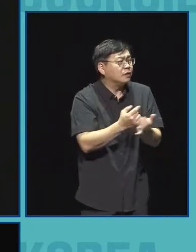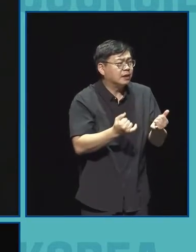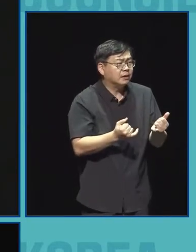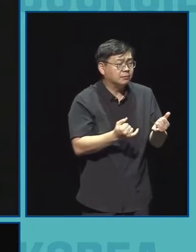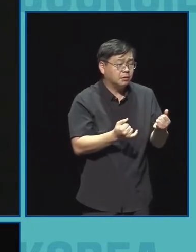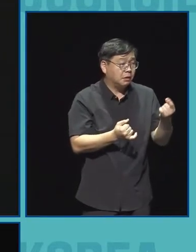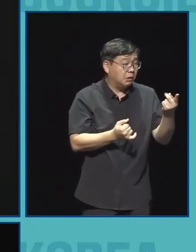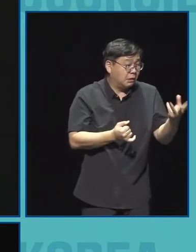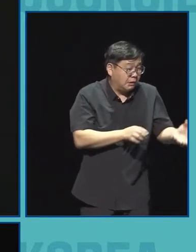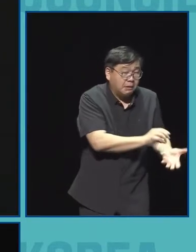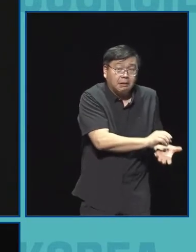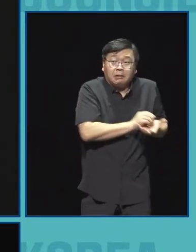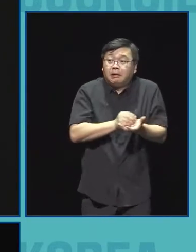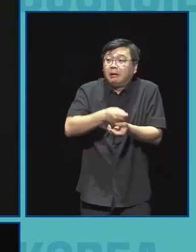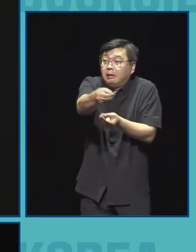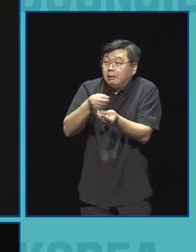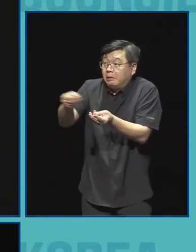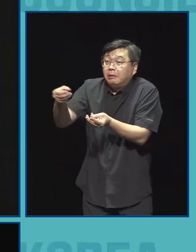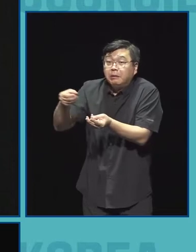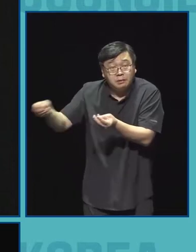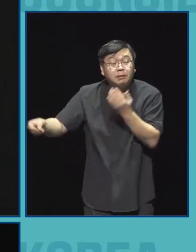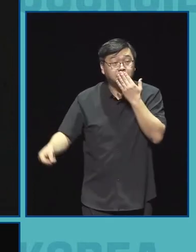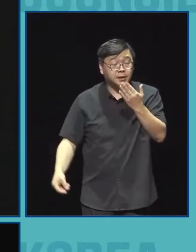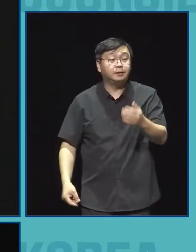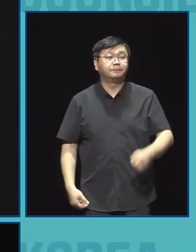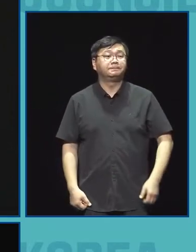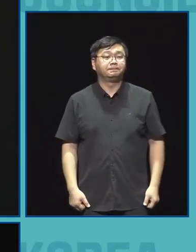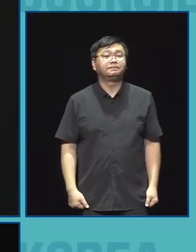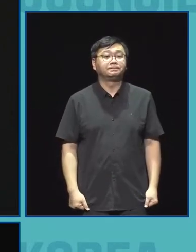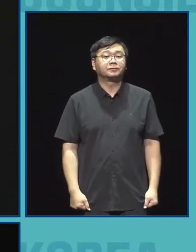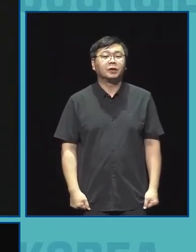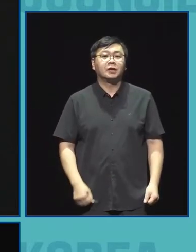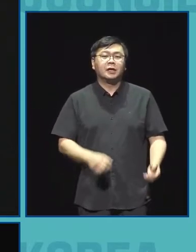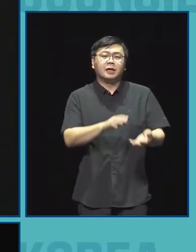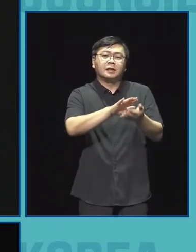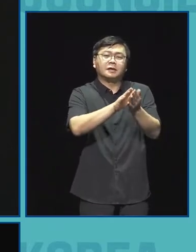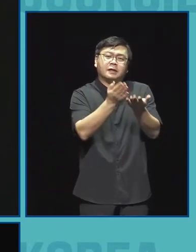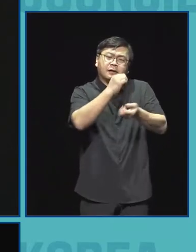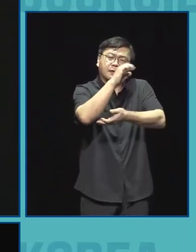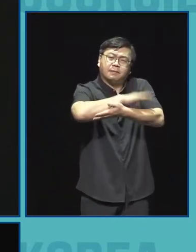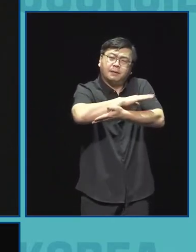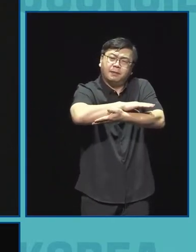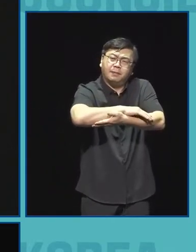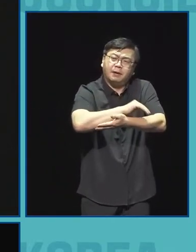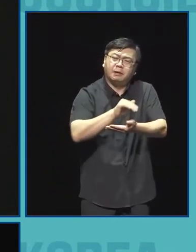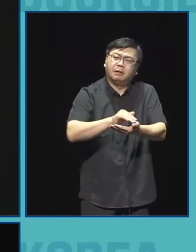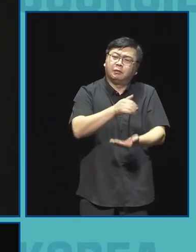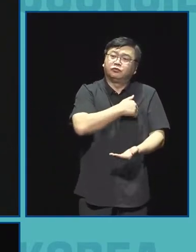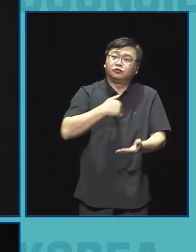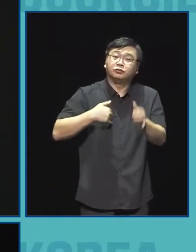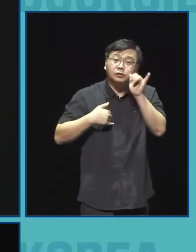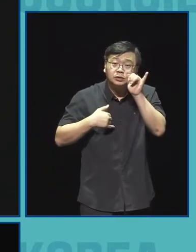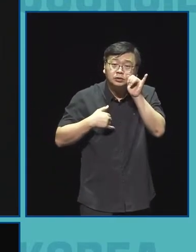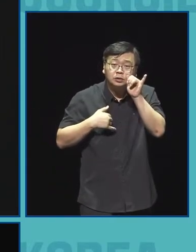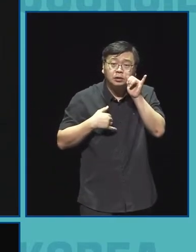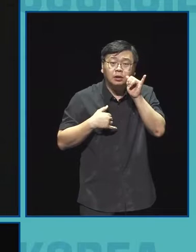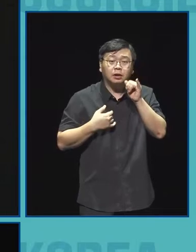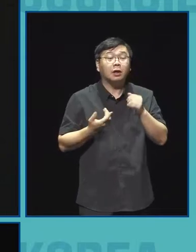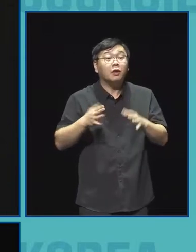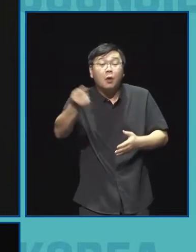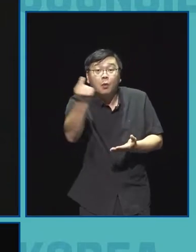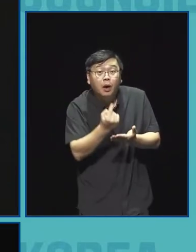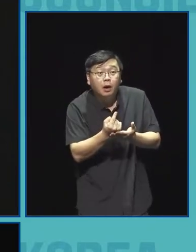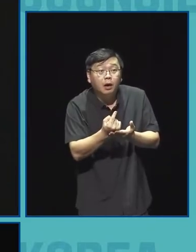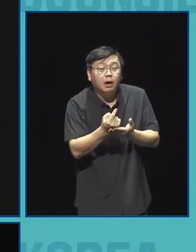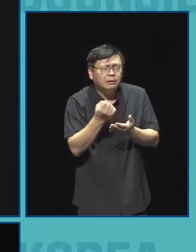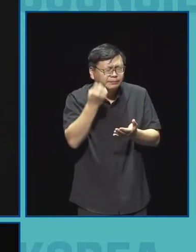가져가셔서 동료 예술인 분들께 나눠주셔도 될것 같습니다. 저희가 좀 여유 있게 준비를 했으니까요. 혹시 이제 오셨는데 못 받아가시는 분이